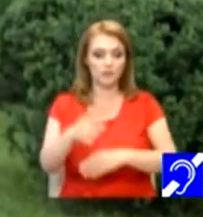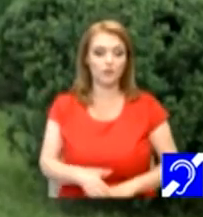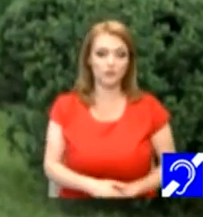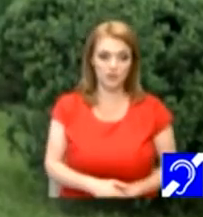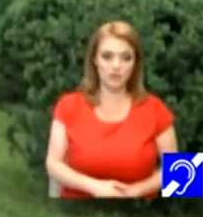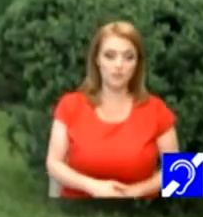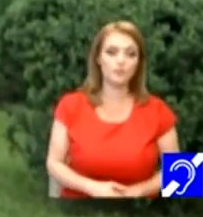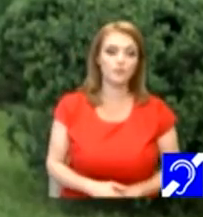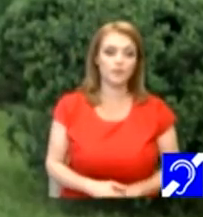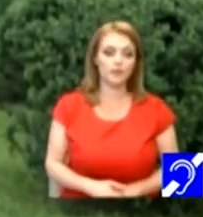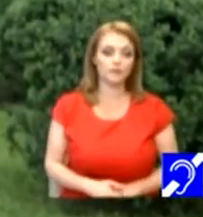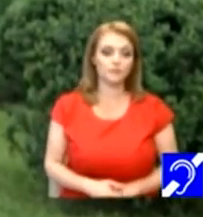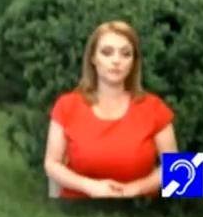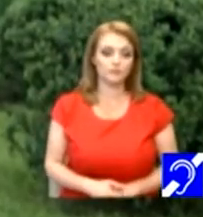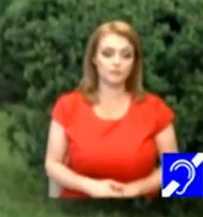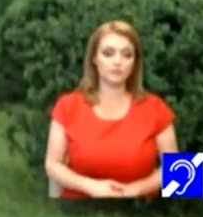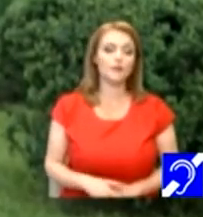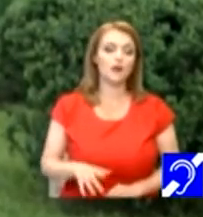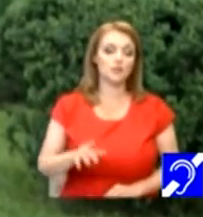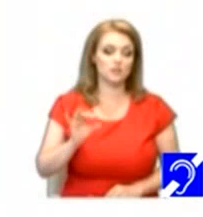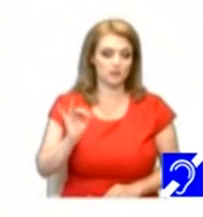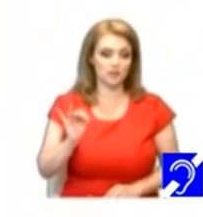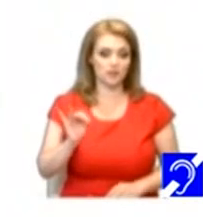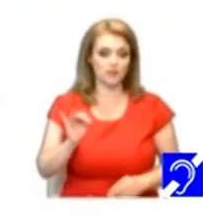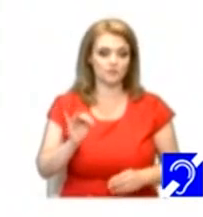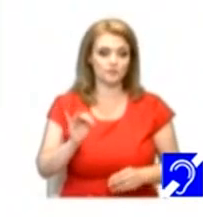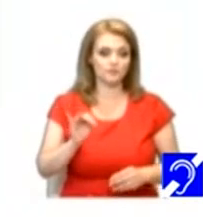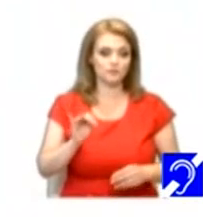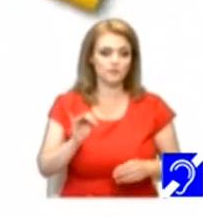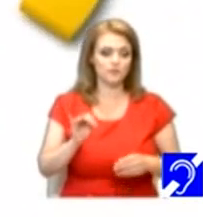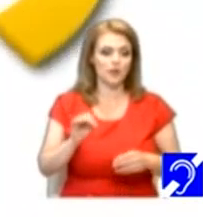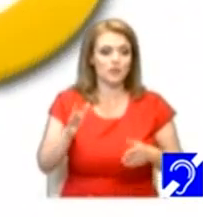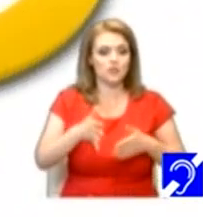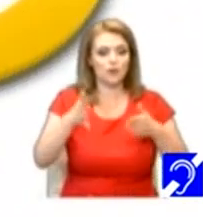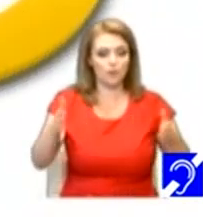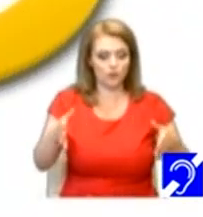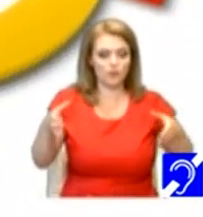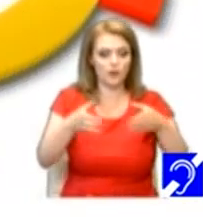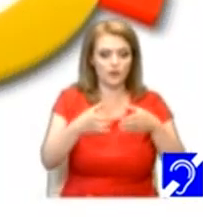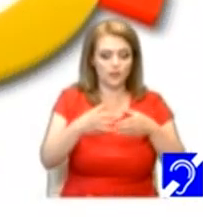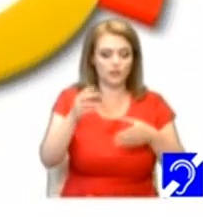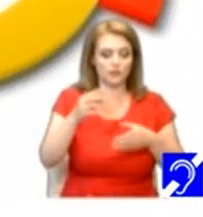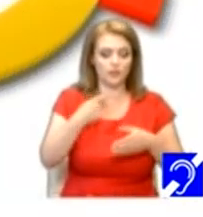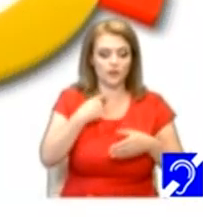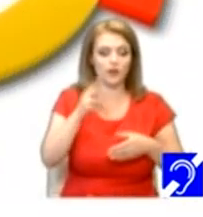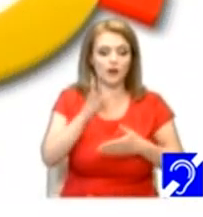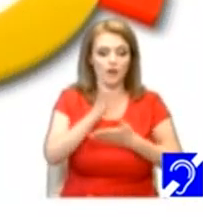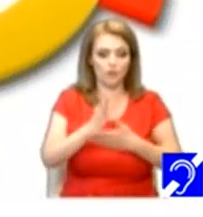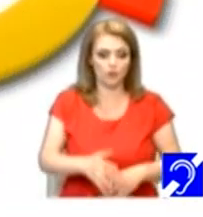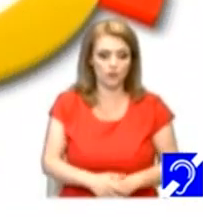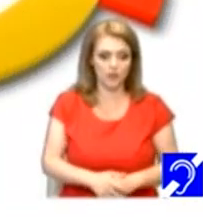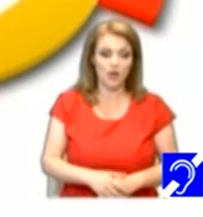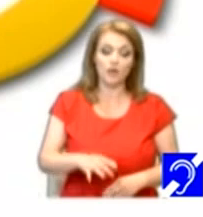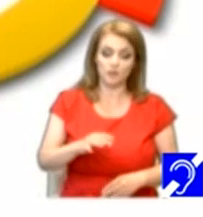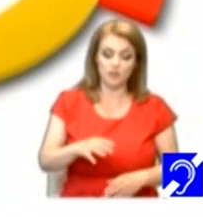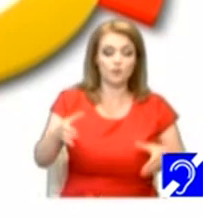se împart conform metodei DONT, adică proporțional, și sunt favorizate partidele cu cele mai multe voturi în alegeri. Astfel, Partidul Acțiune